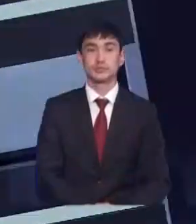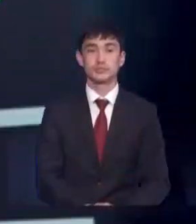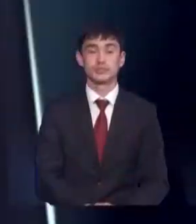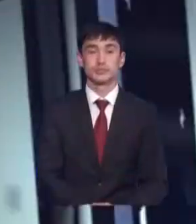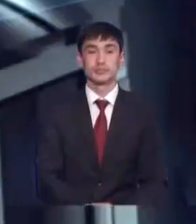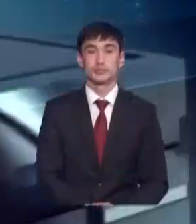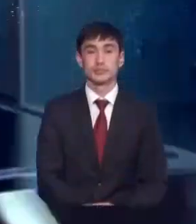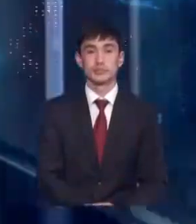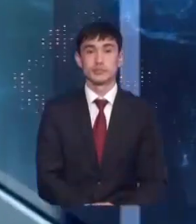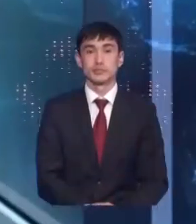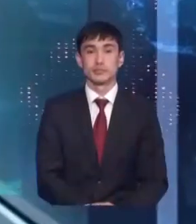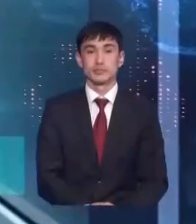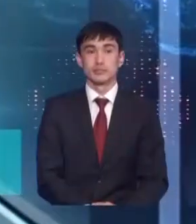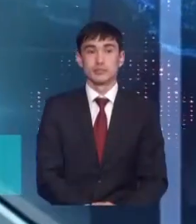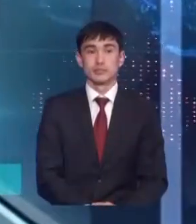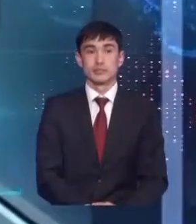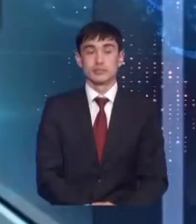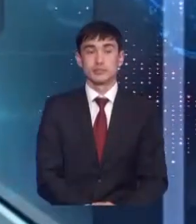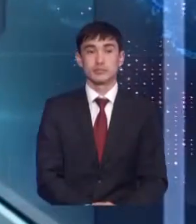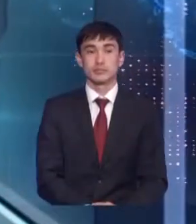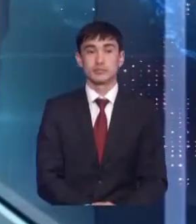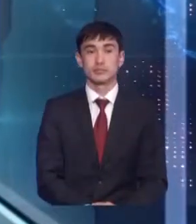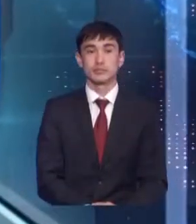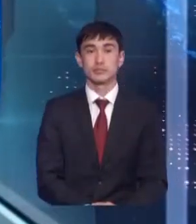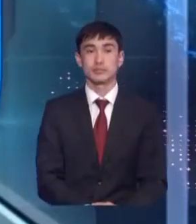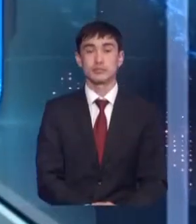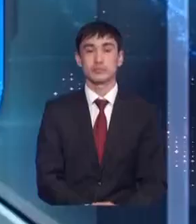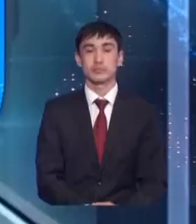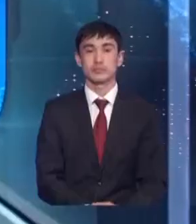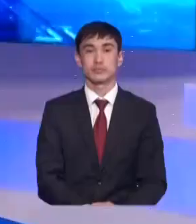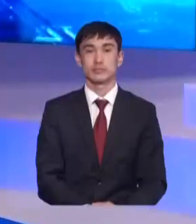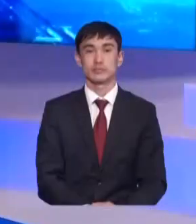қойылмақ. Ернұр Медет, Ержан Дүйсен, Жетсу арнасы, Талдықорған.